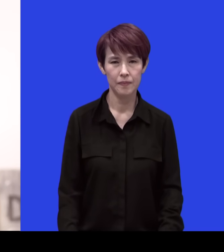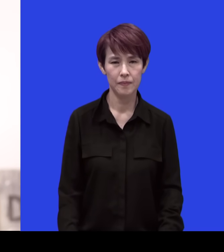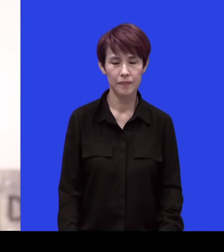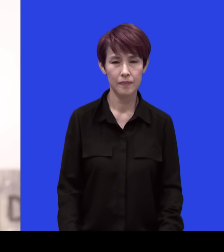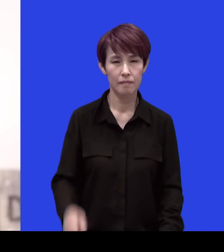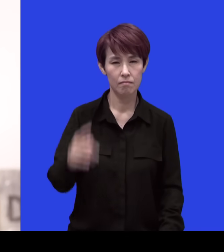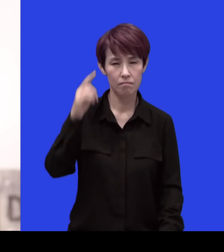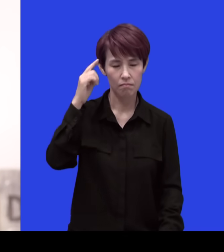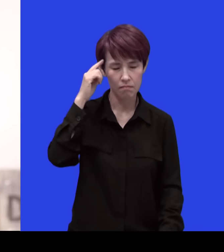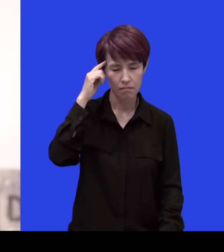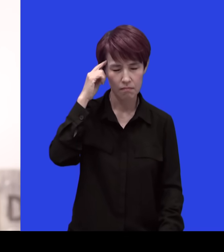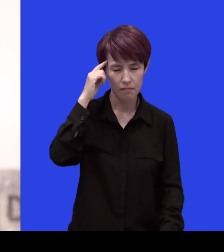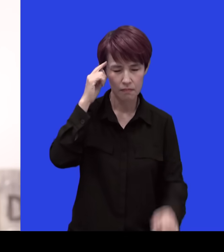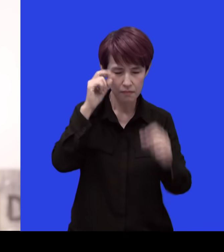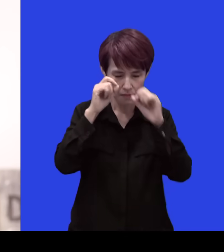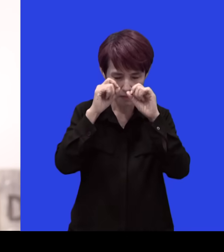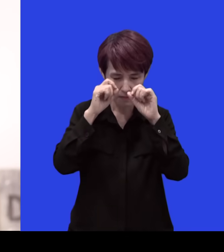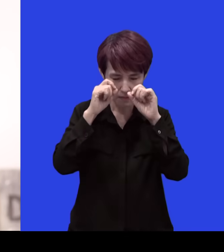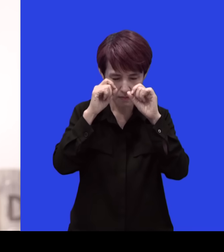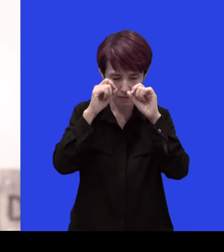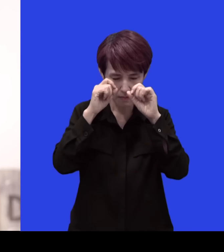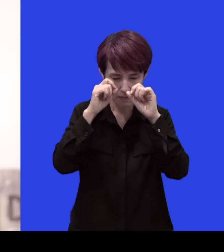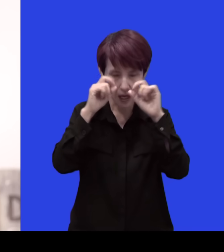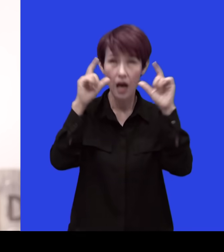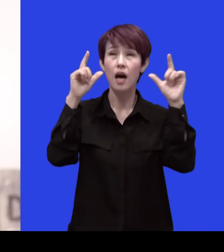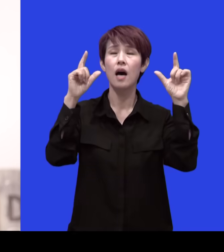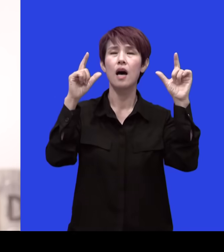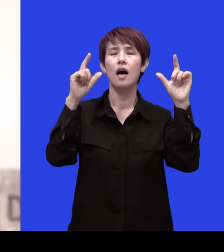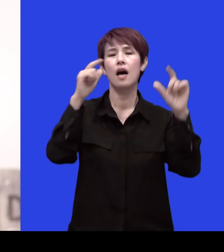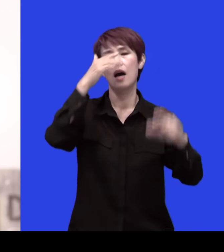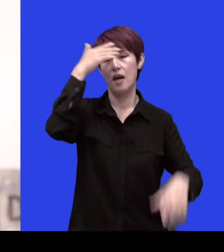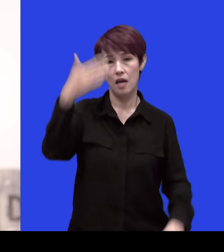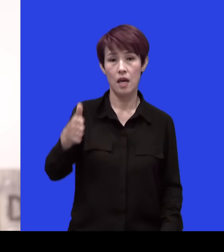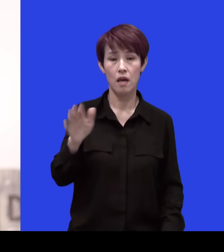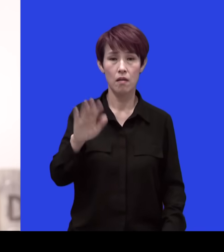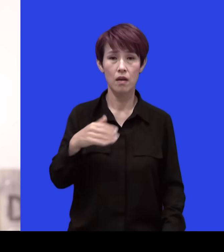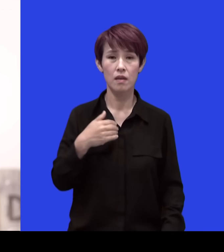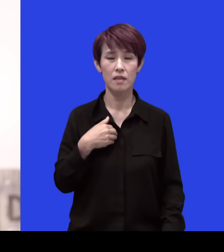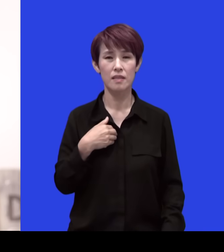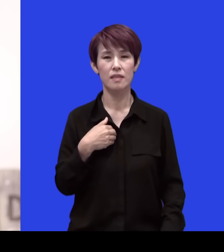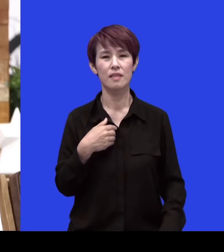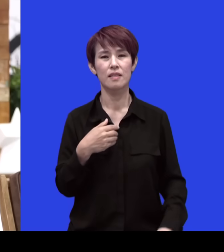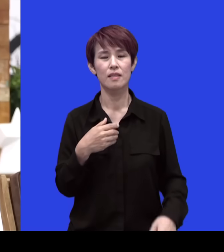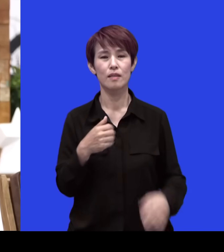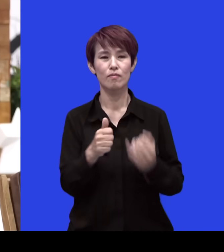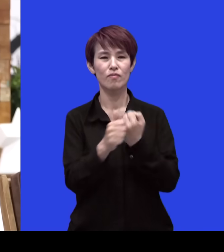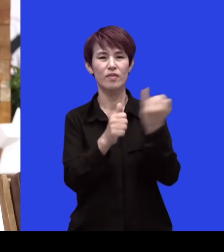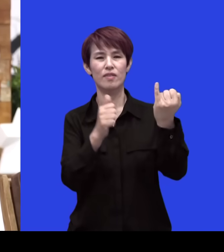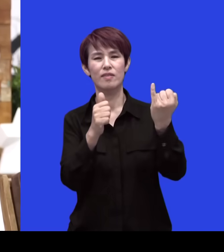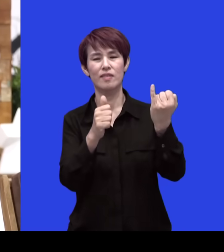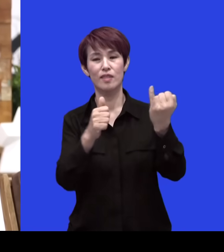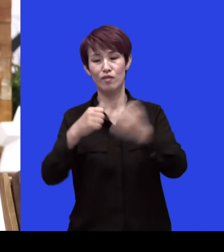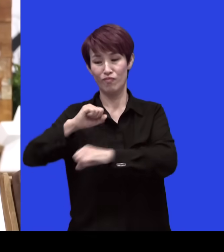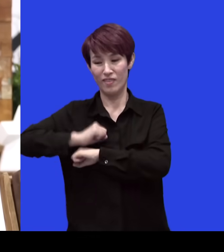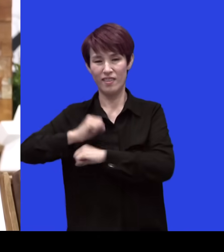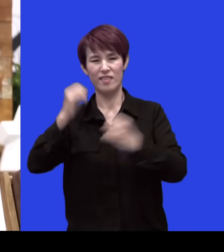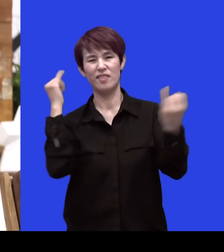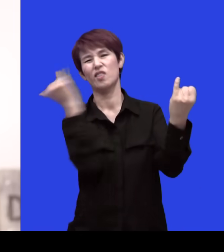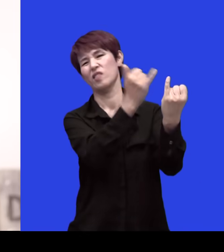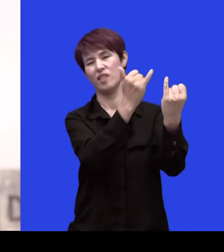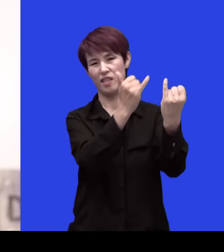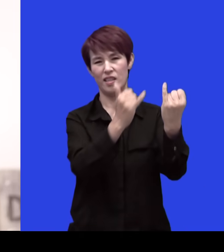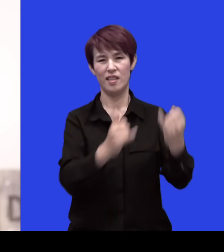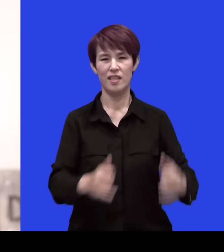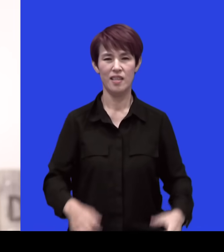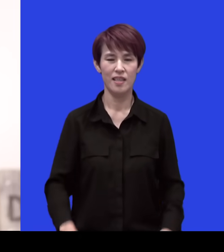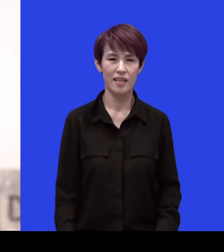돌아왔는데 이제 우리 집에다가 내가 전화번호 가르쳐 줬으니까 네. 전화를 한 모양이에요. 얼마나 놀라셨을까?